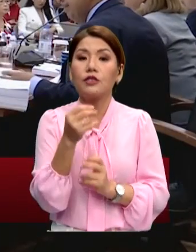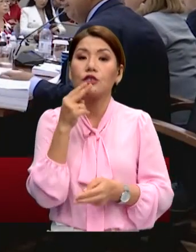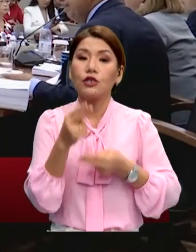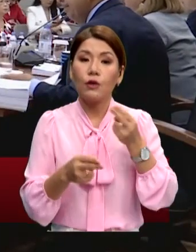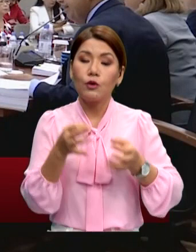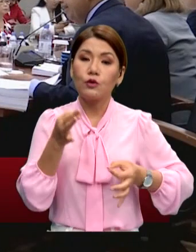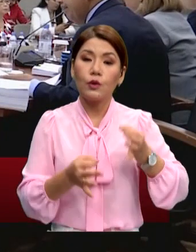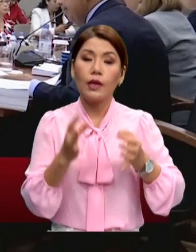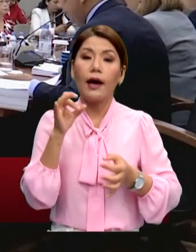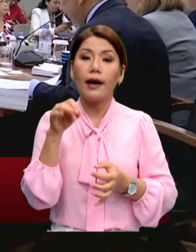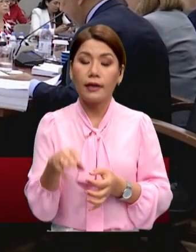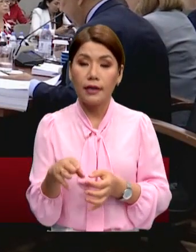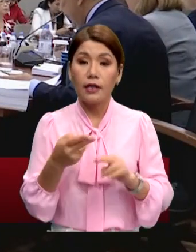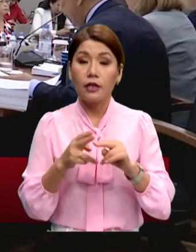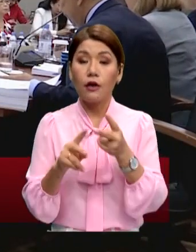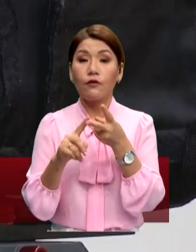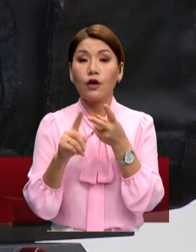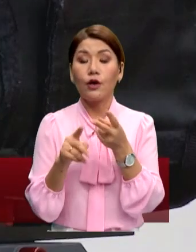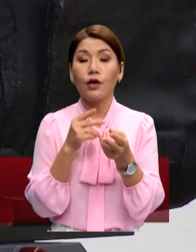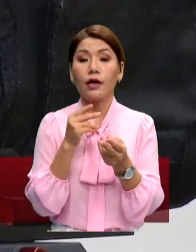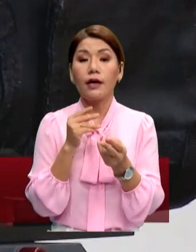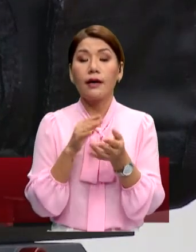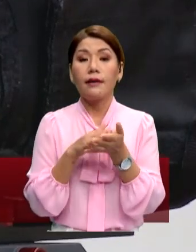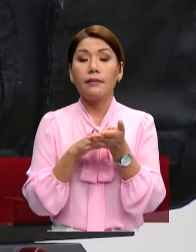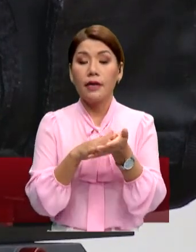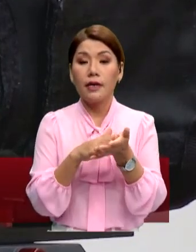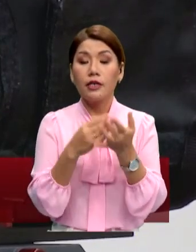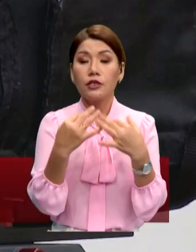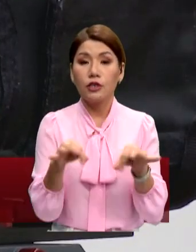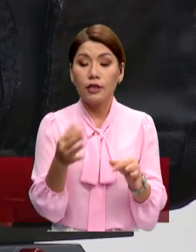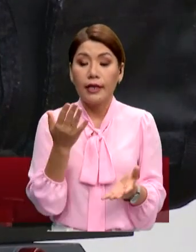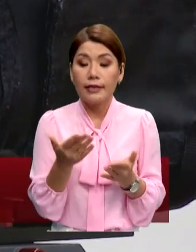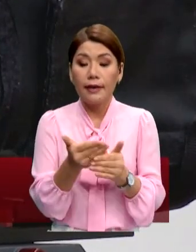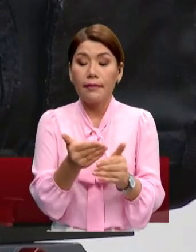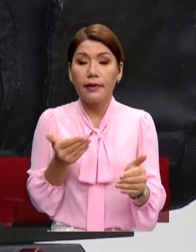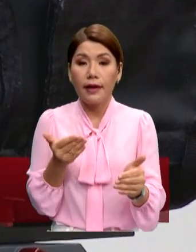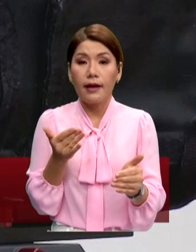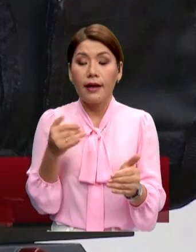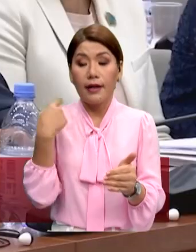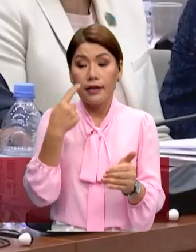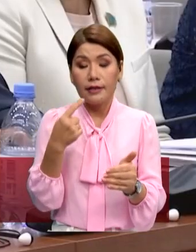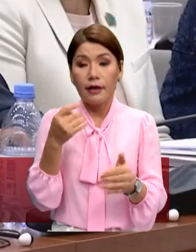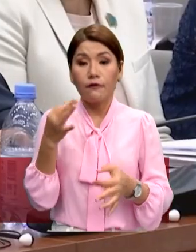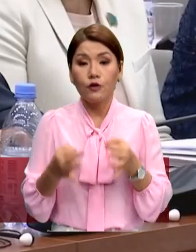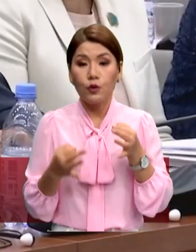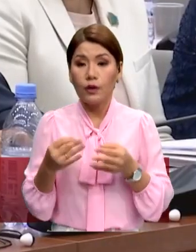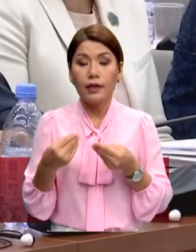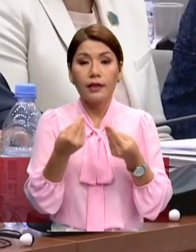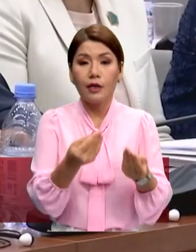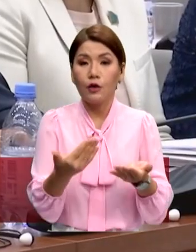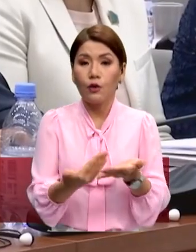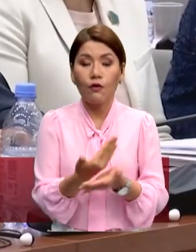обжалования судебного акта. И второе – это обращение будет допустимым, если предварительное заявление лица в суд не приведет к